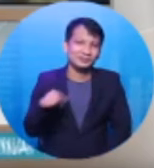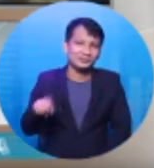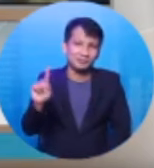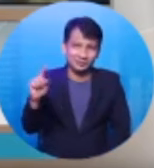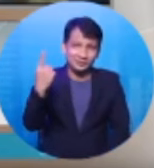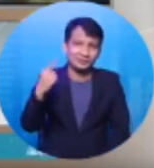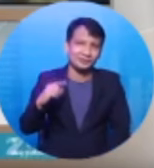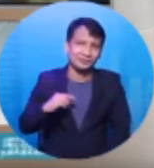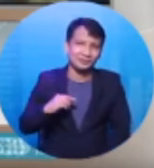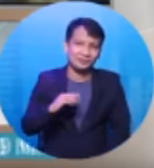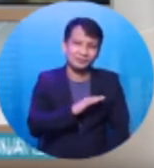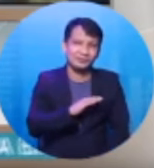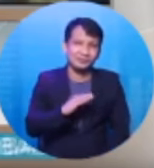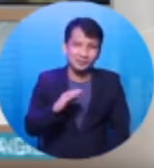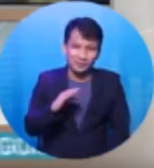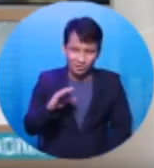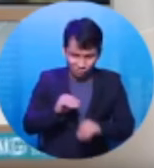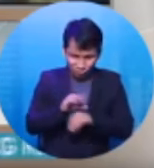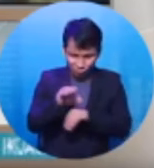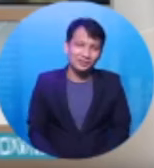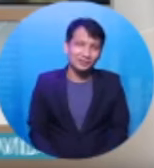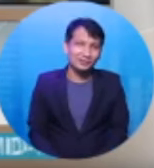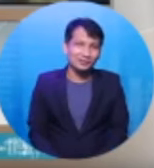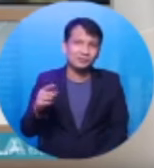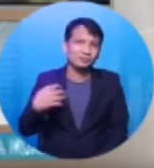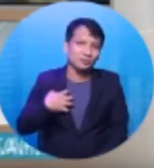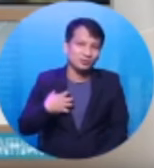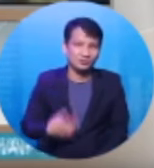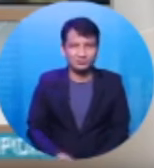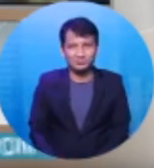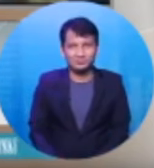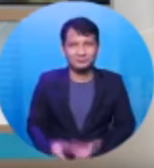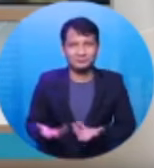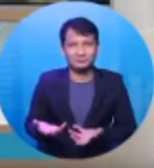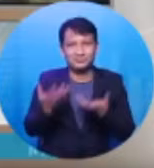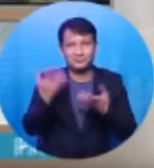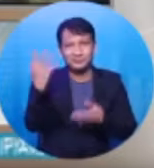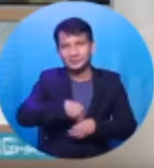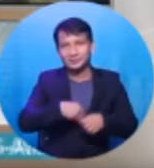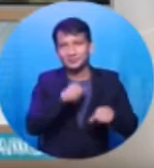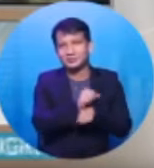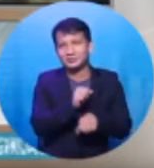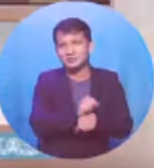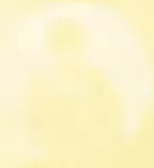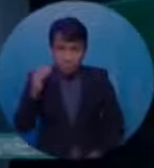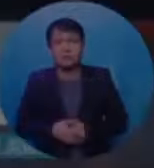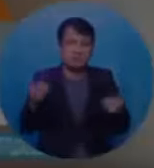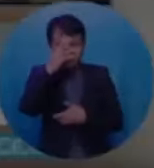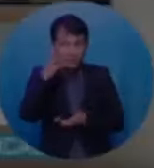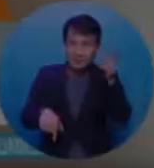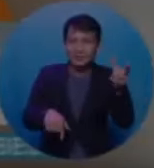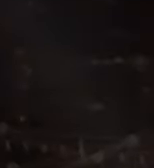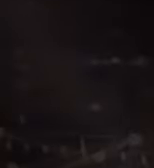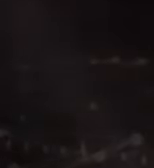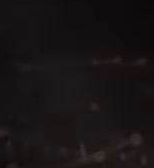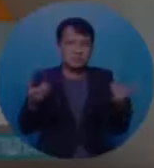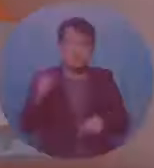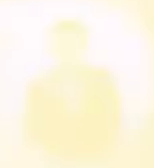Konsihal? Bakit? Ano pa yung isa? Police. Oo nga, ang gaganda ng mga trabaho. Okay.